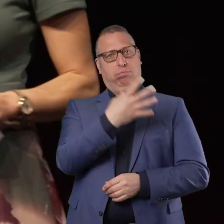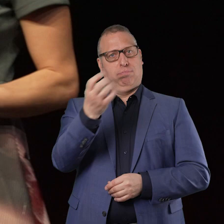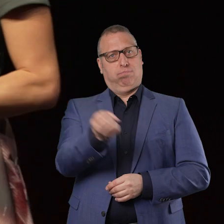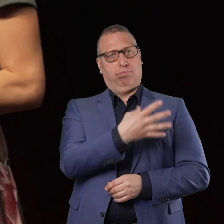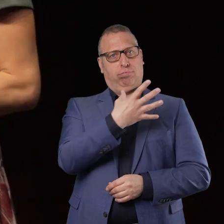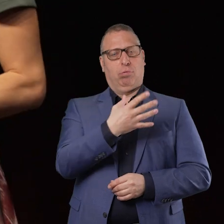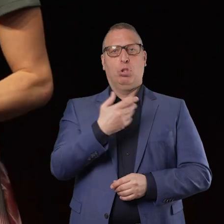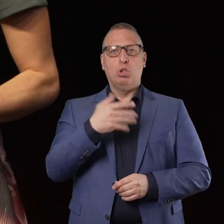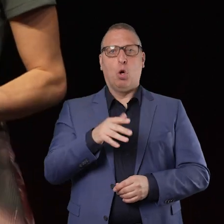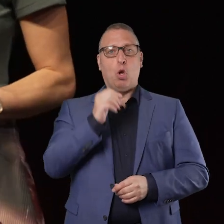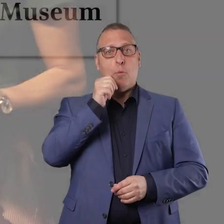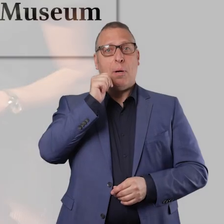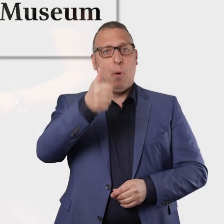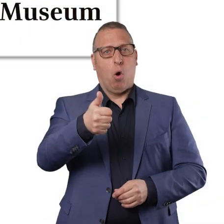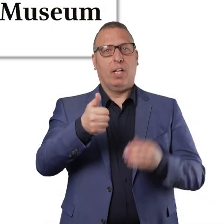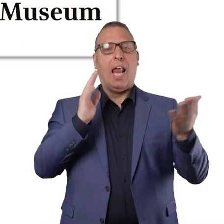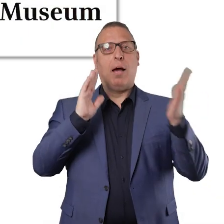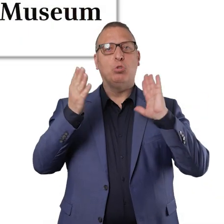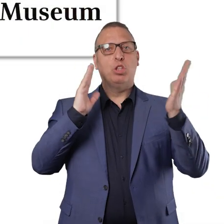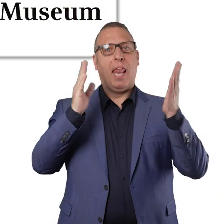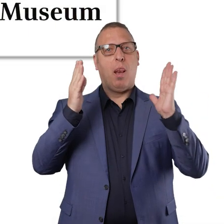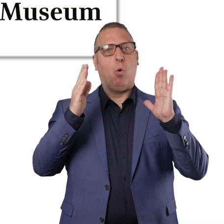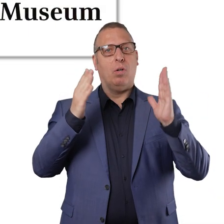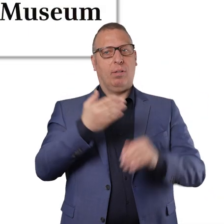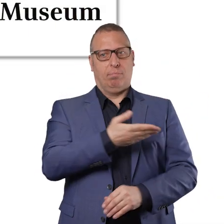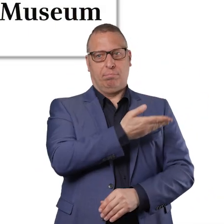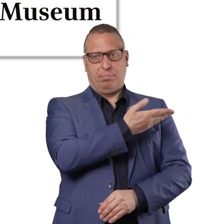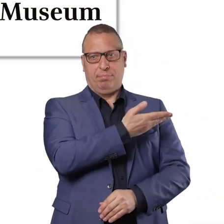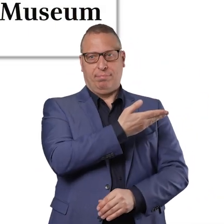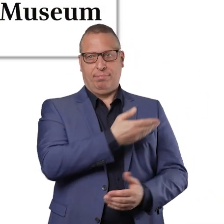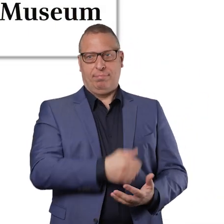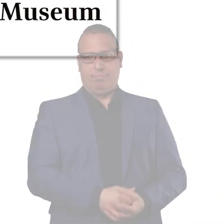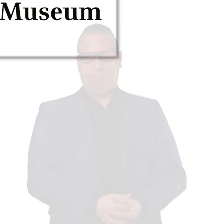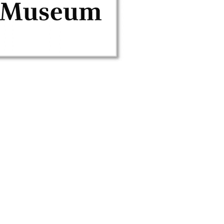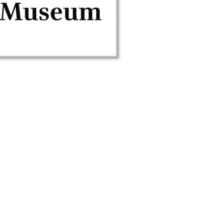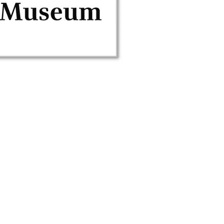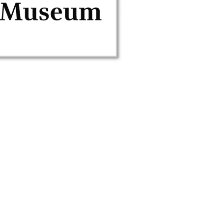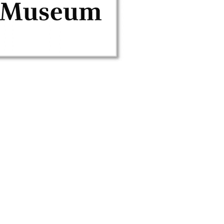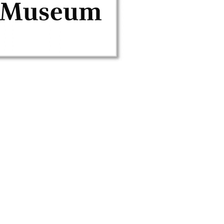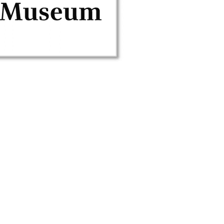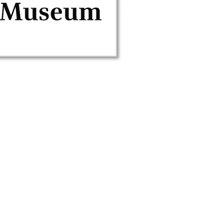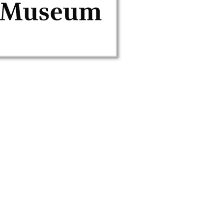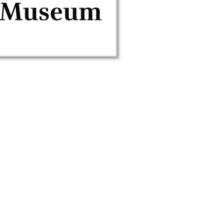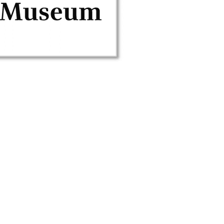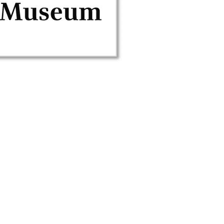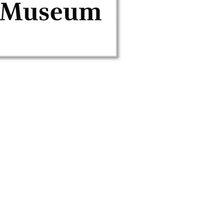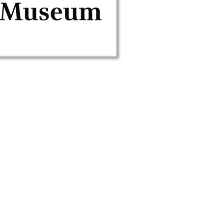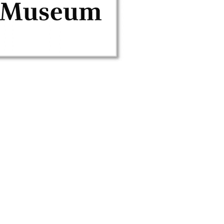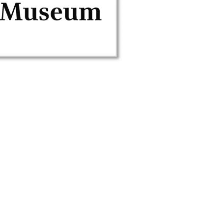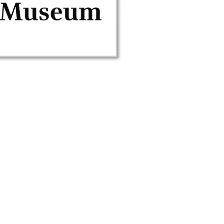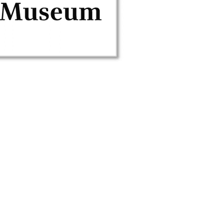eingeblendet. Schon übermorgen eröffnet die Ausstellung 100 Jahre Zollanschlussvertrag Schweiz-Liechtenstein und zwar im